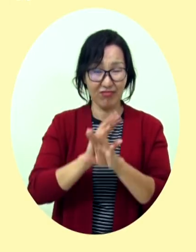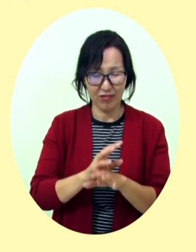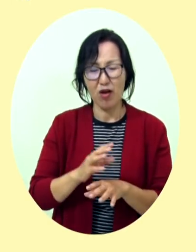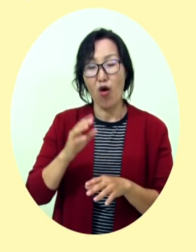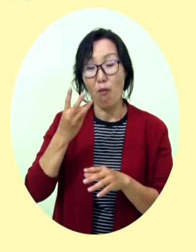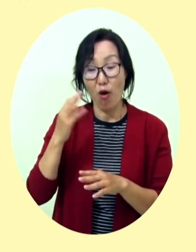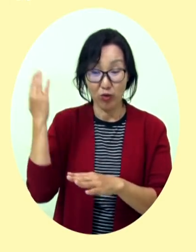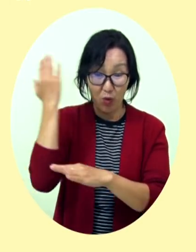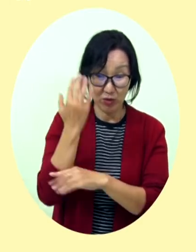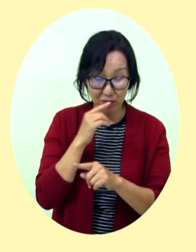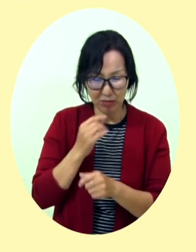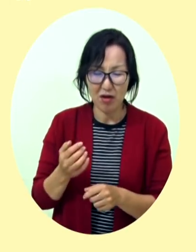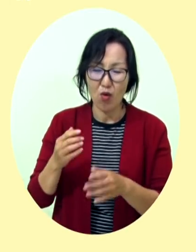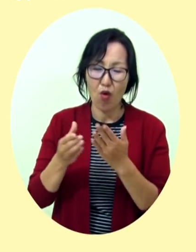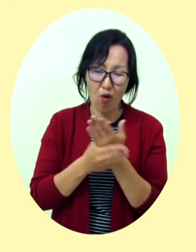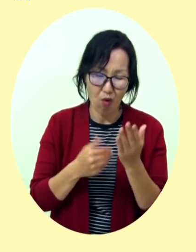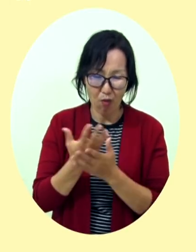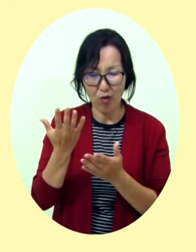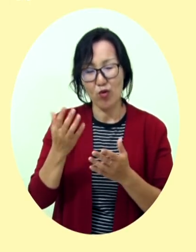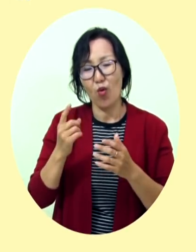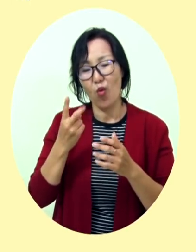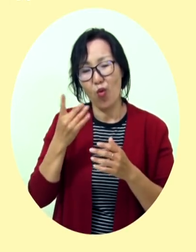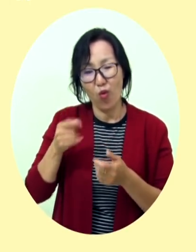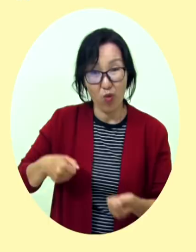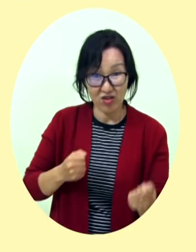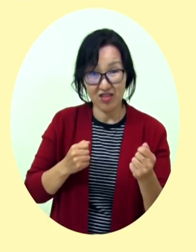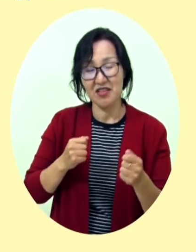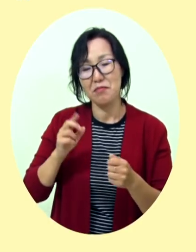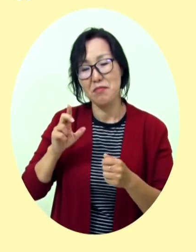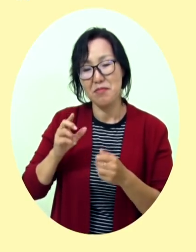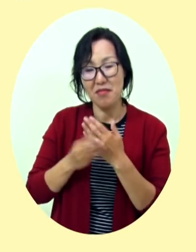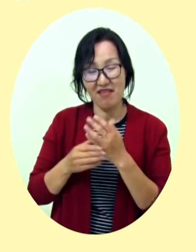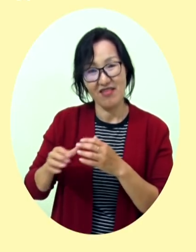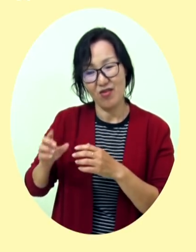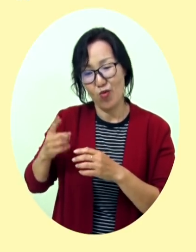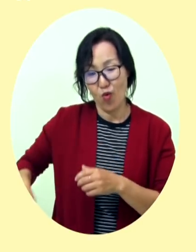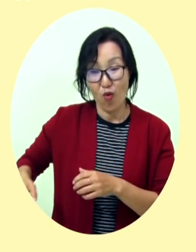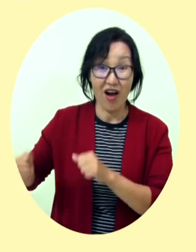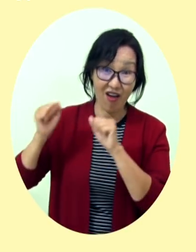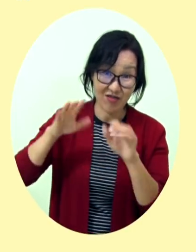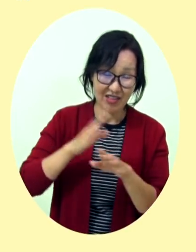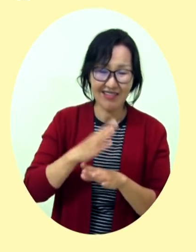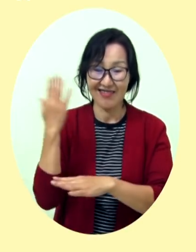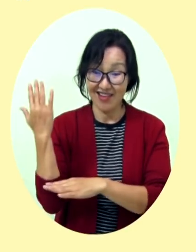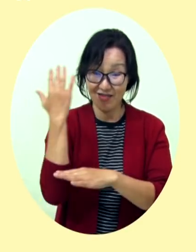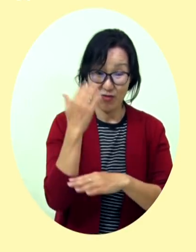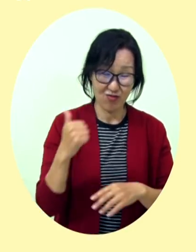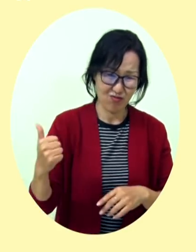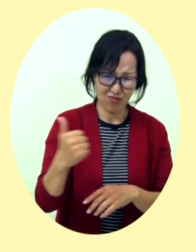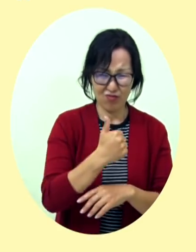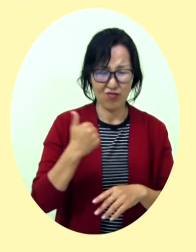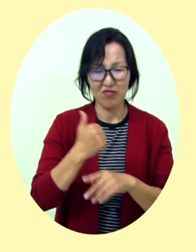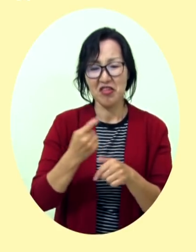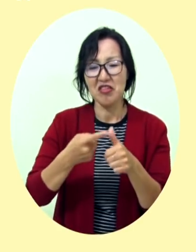ховин, хүрц, бэлий авч явсан. Хүүхэд бүр нэг нэг мод тарьж, тарсан модондоо хүүхэд бүр